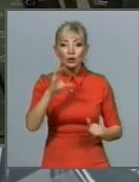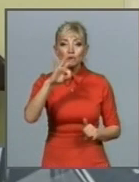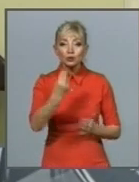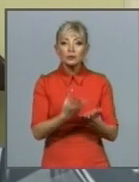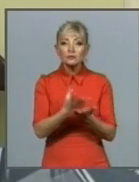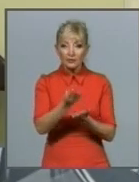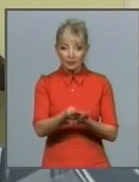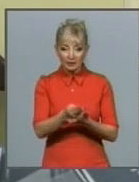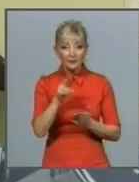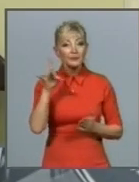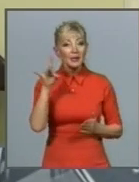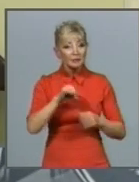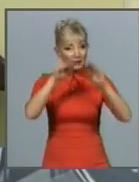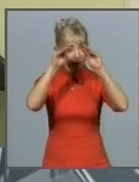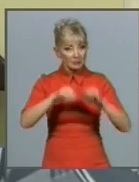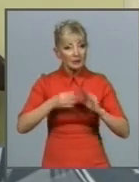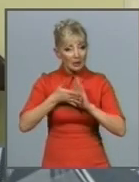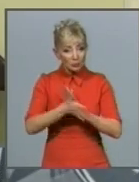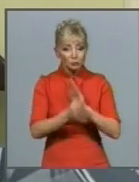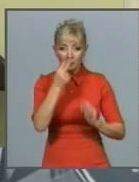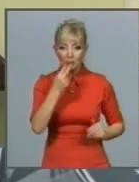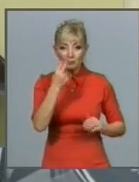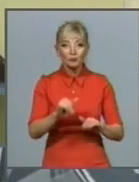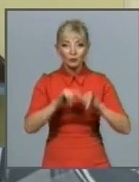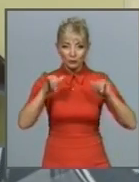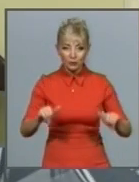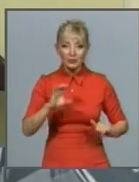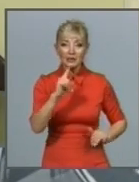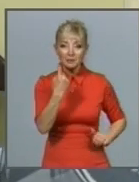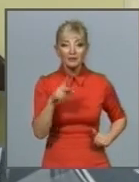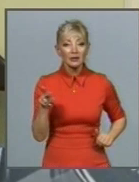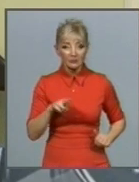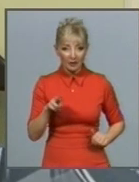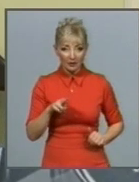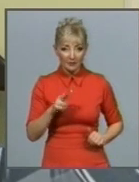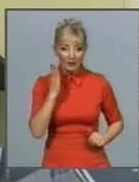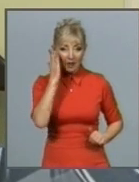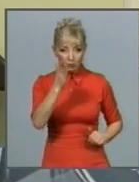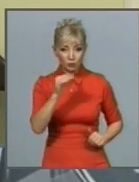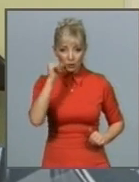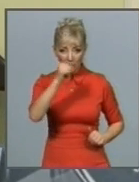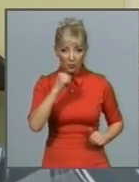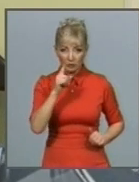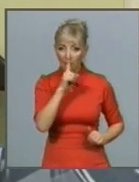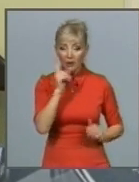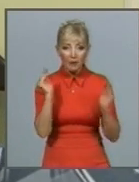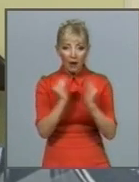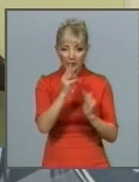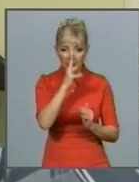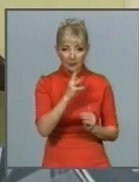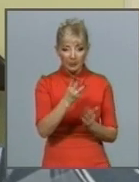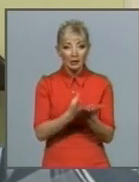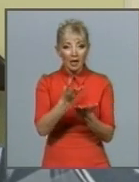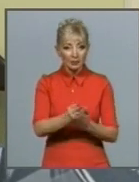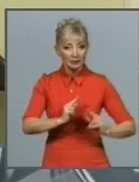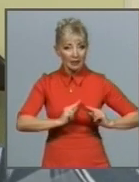виплат. При формуванні расходу предусмотрено увеличение з 1 января будущего года мінімальної заробітної плати оклада